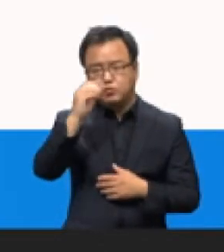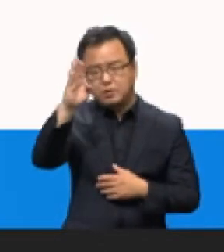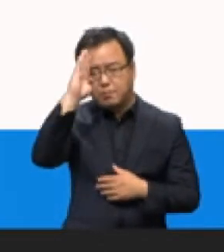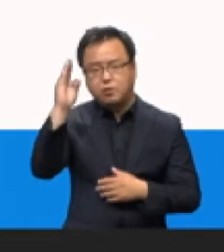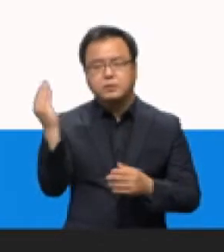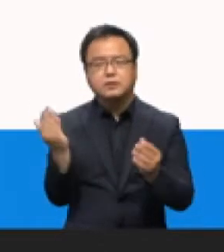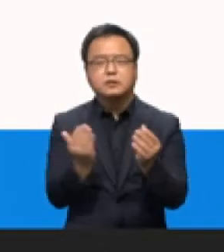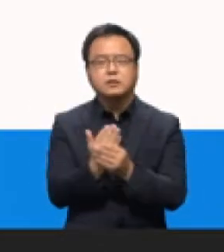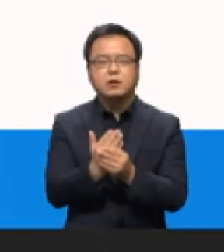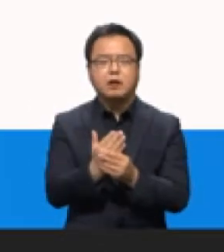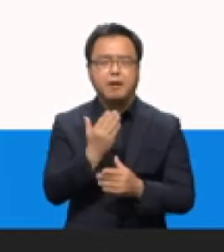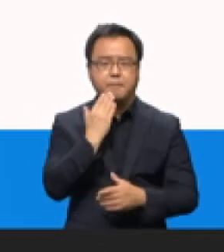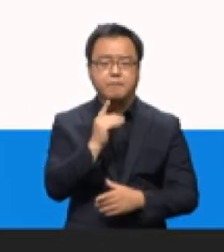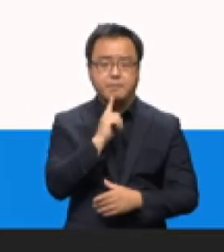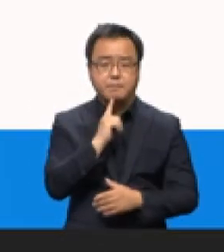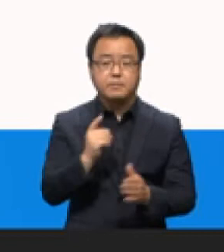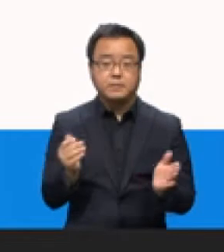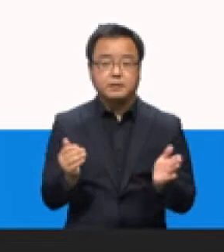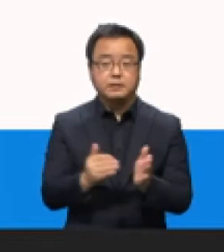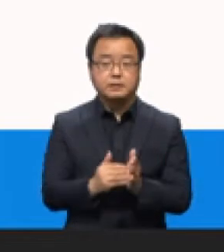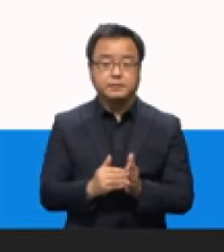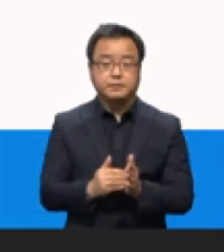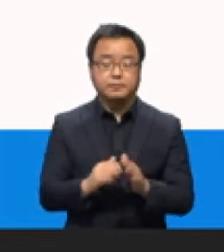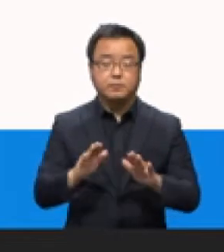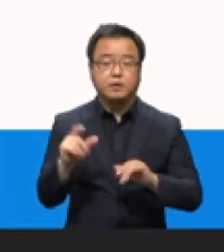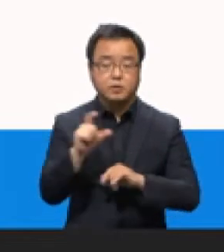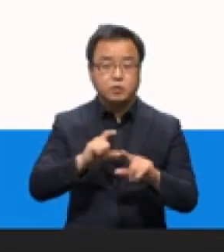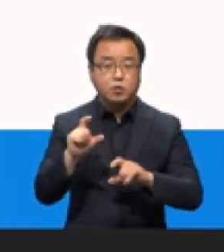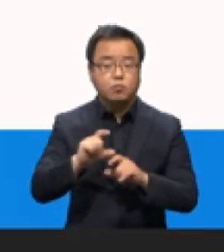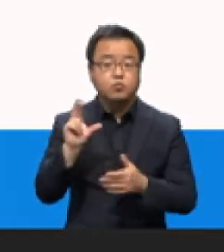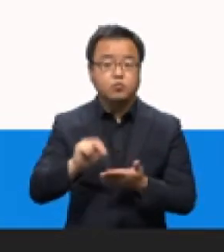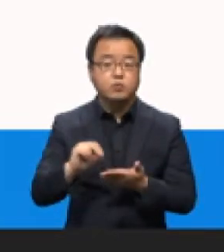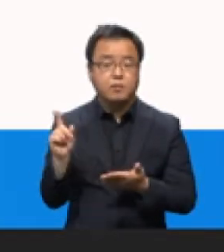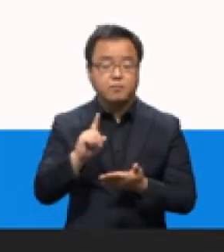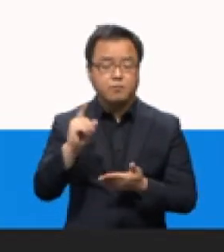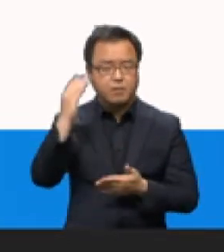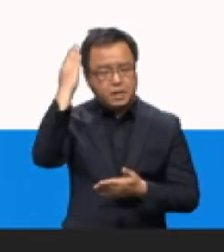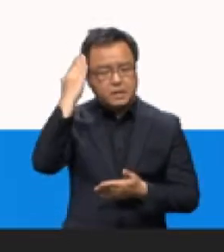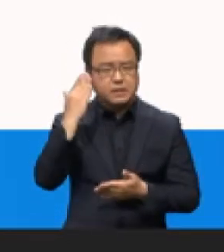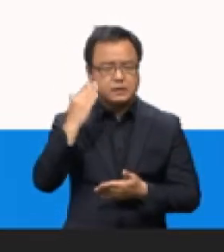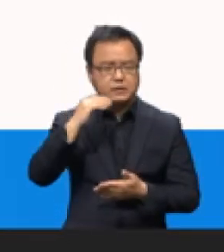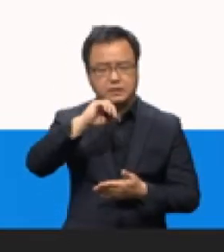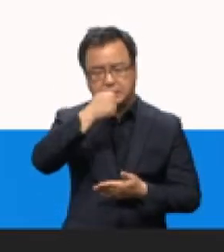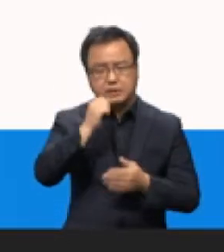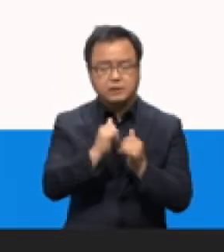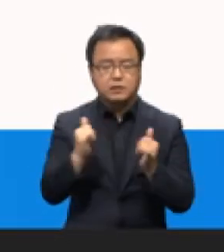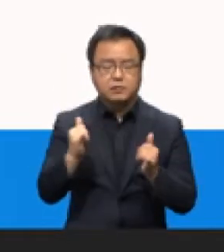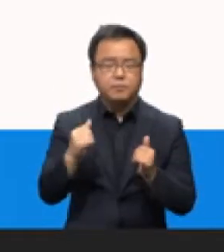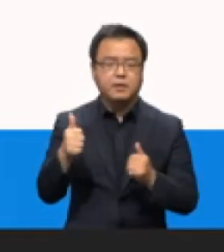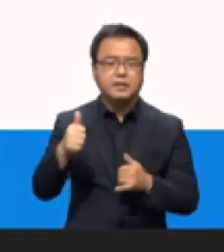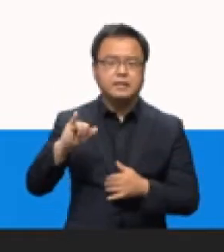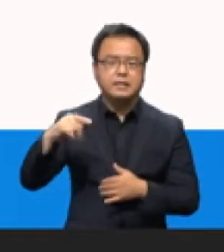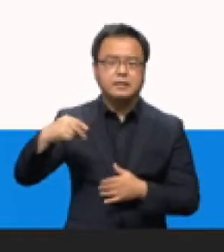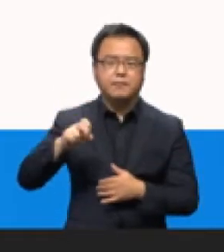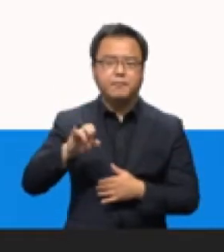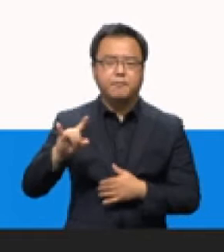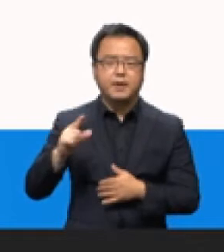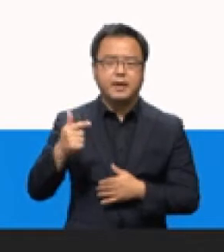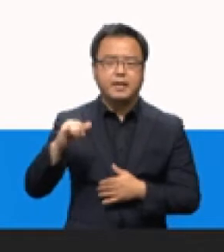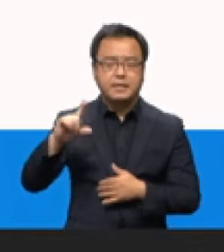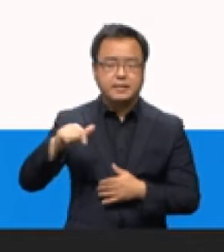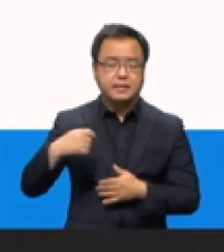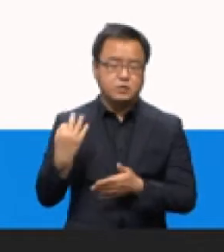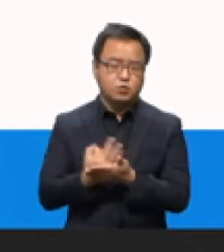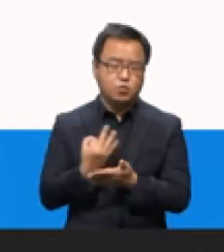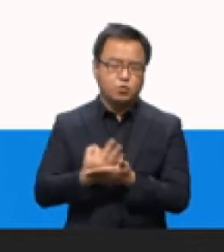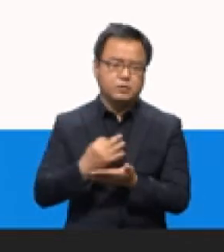확률이 높다는 연구 결과도 있습니다. 더 큰 문제는 흑인이나 히스패닉 그리고 저소득층 학생들이 이런 위험에